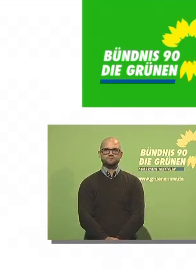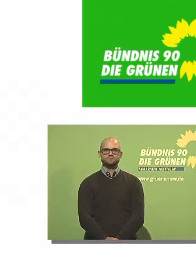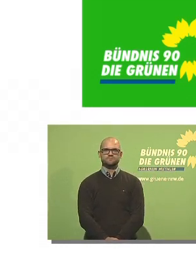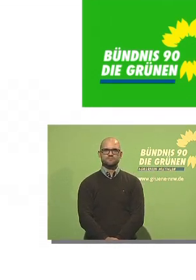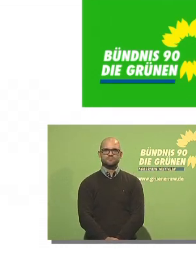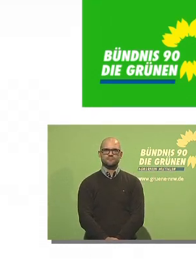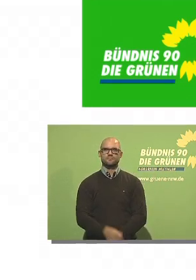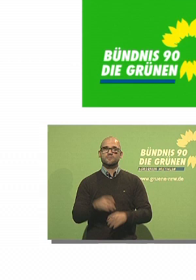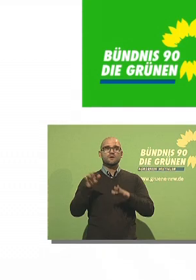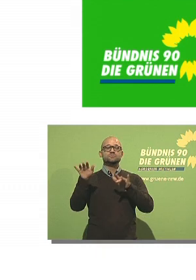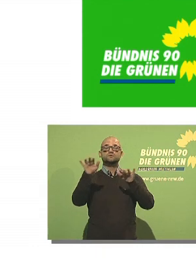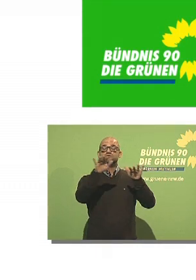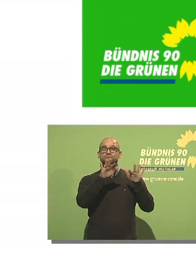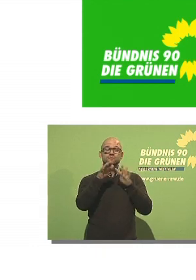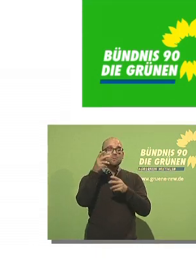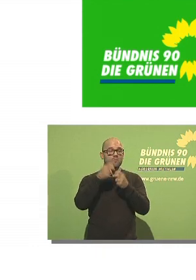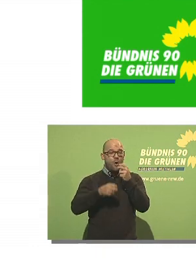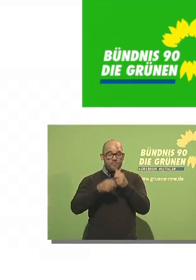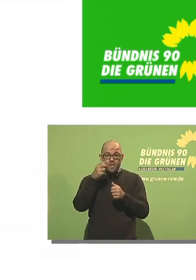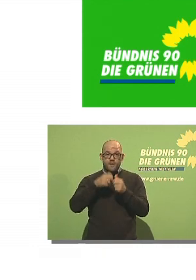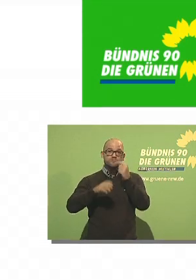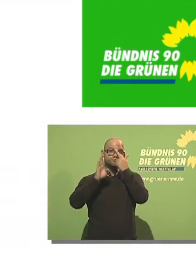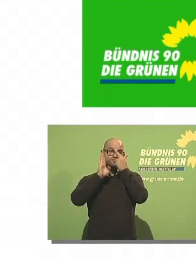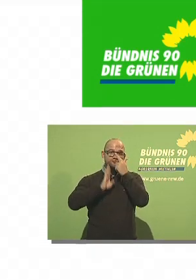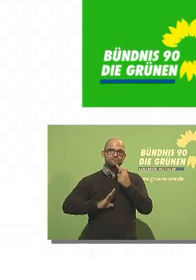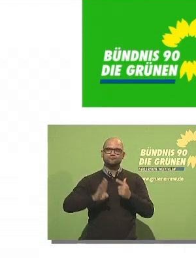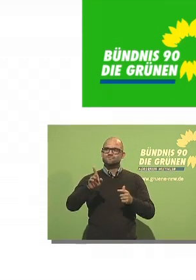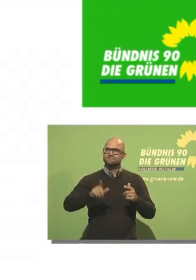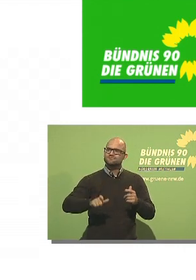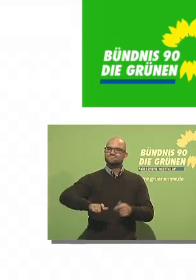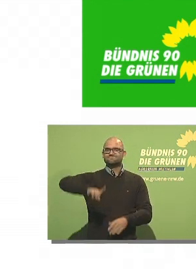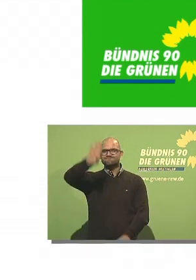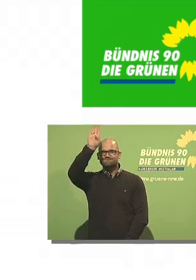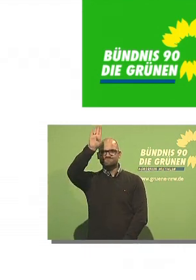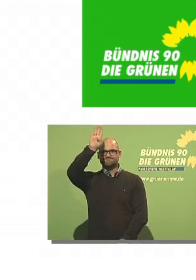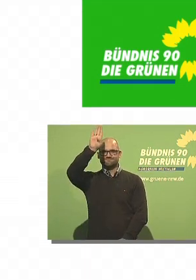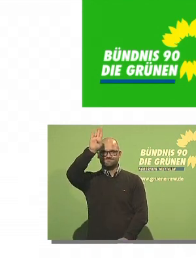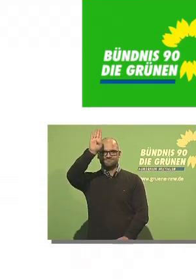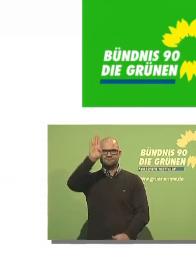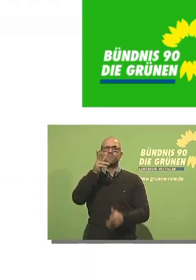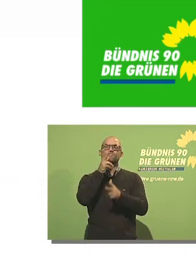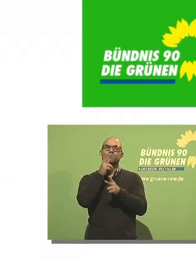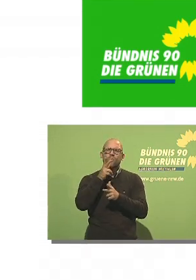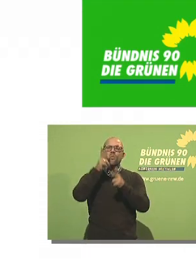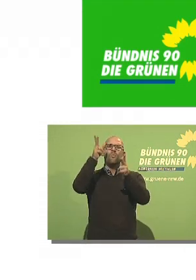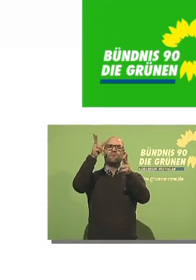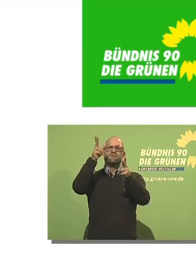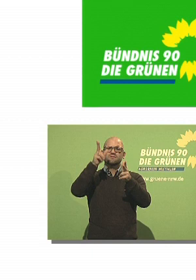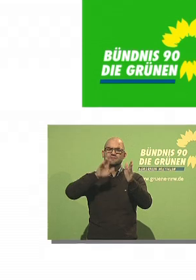Wenn es irgendwo Probleme gibt, würden wir euch bitten, jetzt einmal aufzuzeigen und laut zu brüllen.